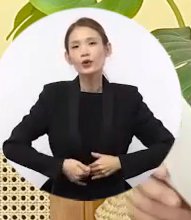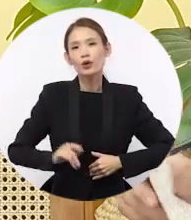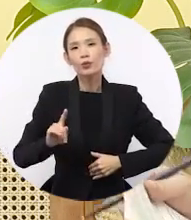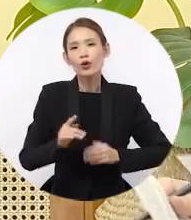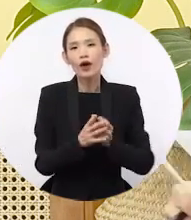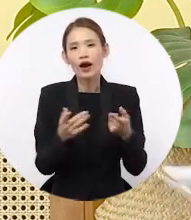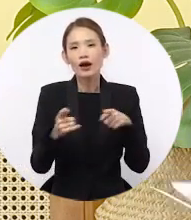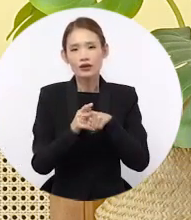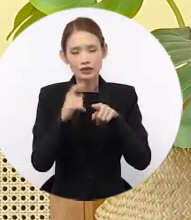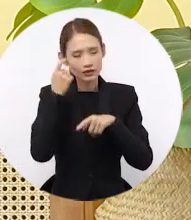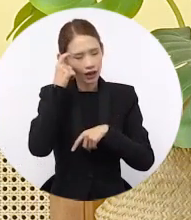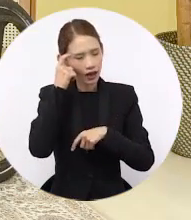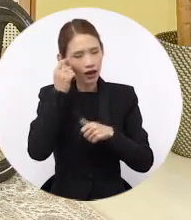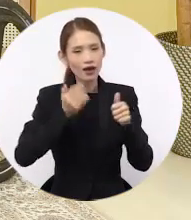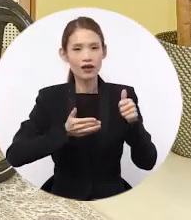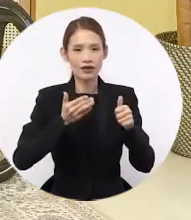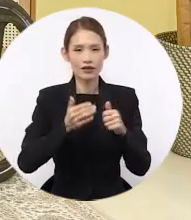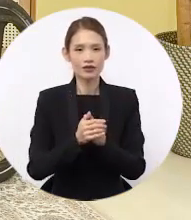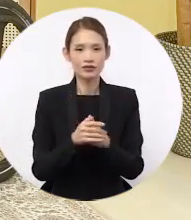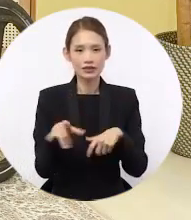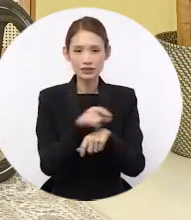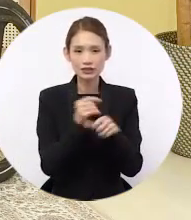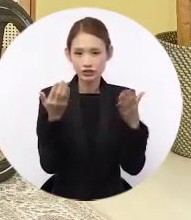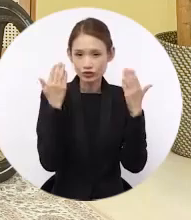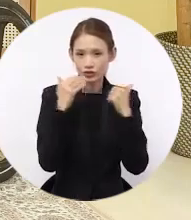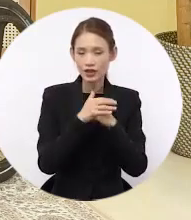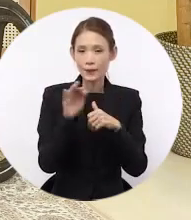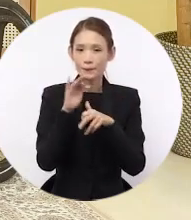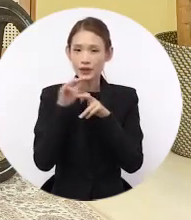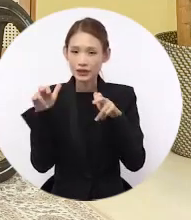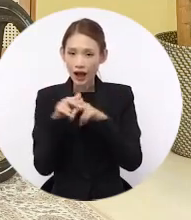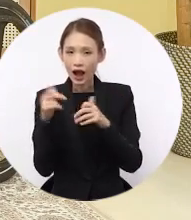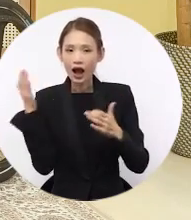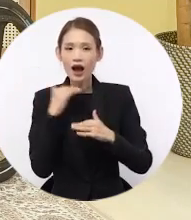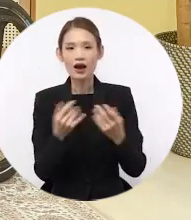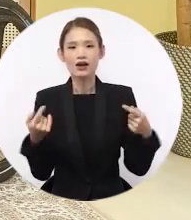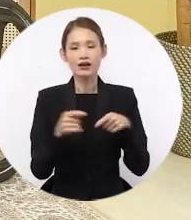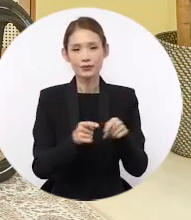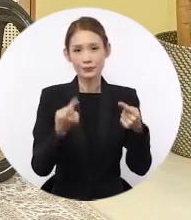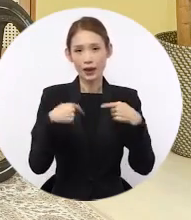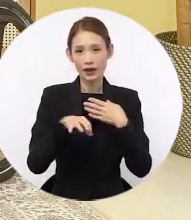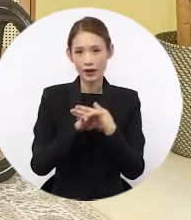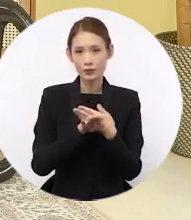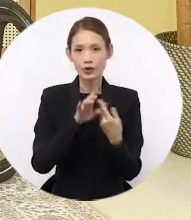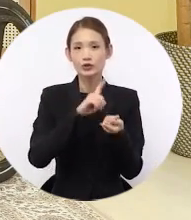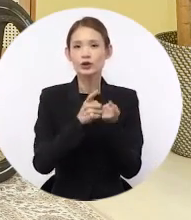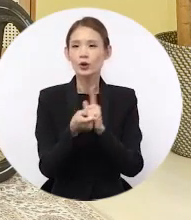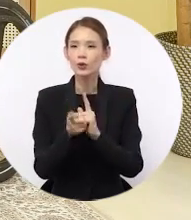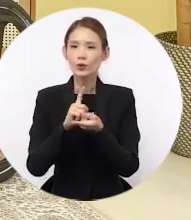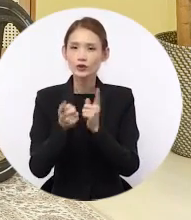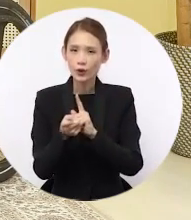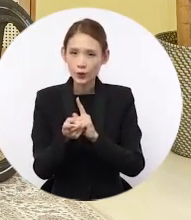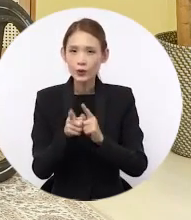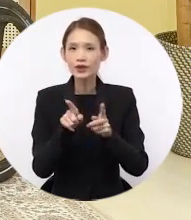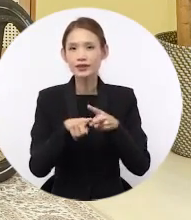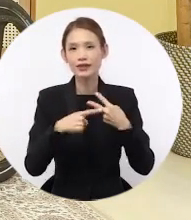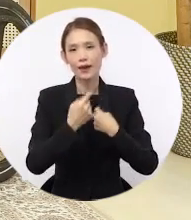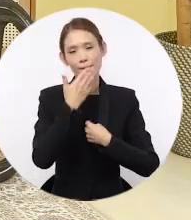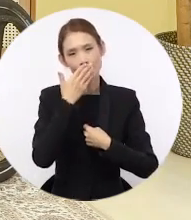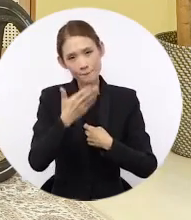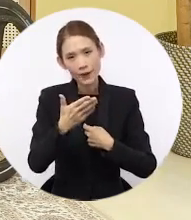또 함께 생각해 볼 수 있지 않을까. 그런 의미에서 특수학교에 비장애 학생들이 함께 와보면은 서로를 조금 더 이해할 수 있는